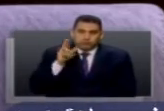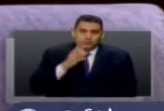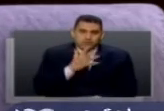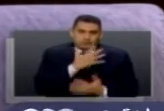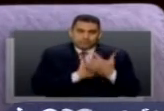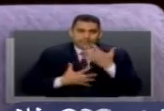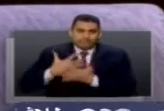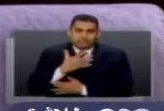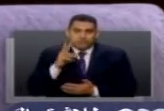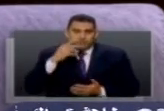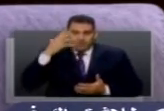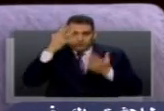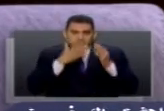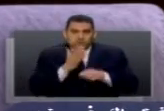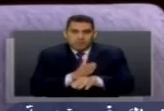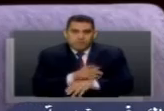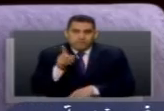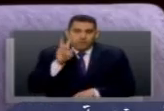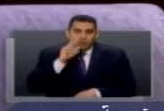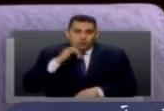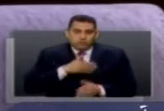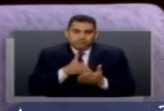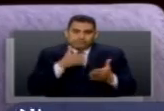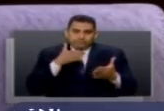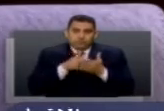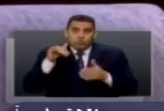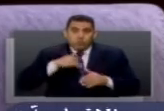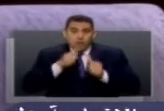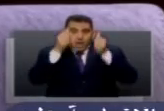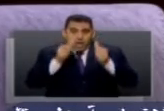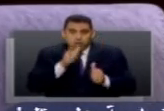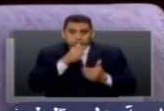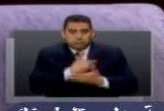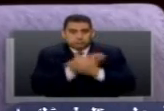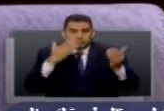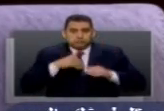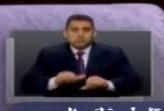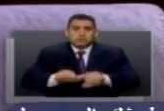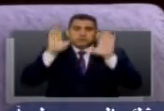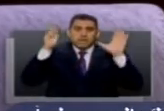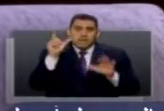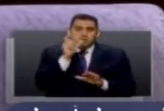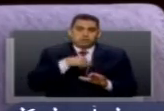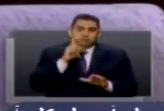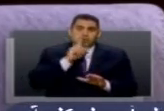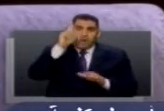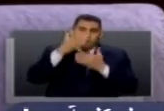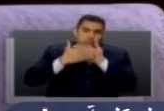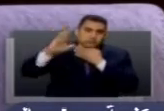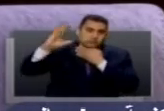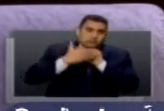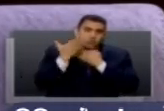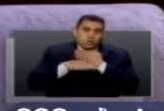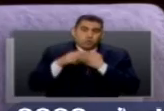ملامحه الم وتردد رغم انه يعلن انه انتهى وانه وصل الى النهايه وانه الحد الا اني